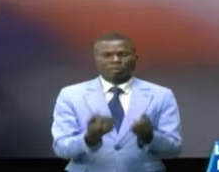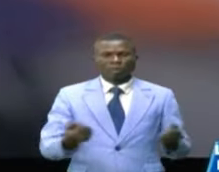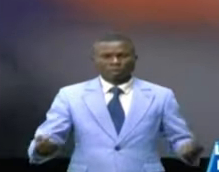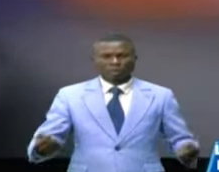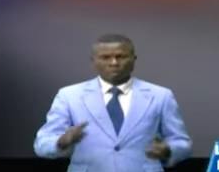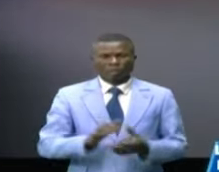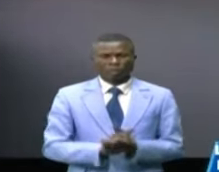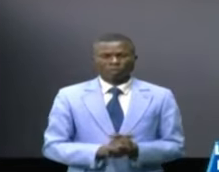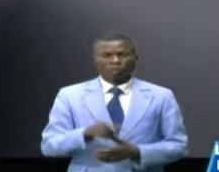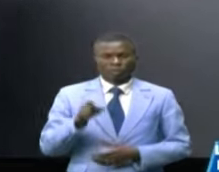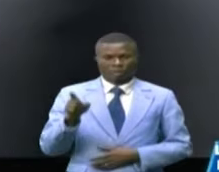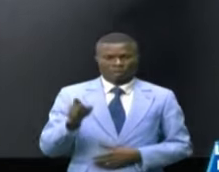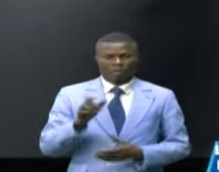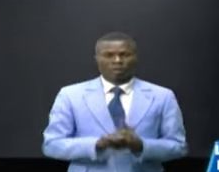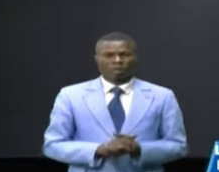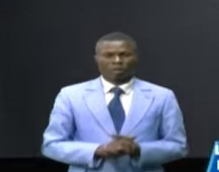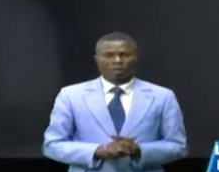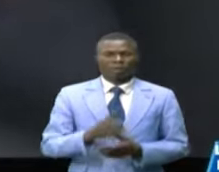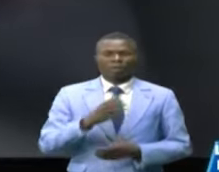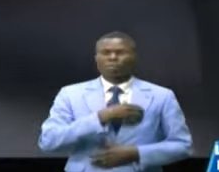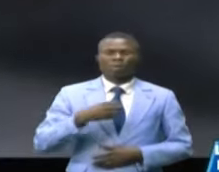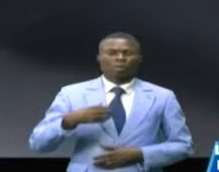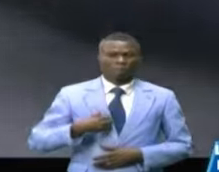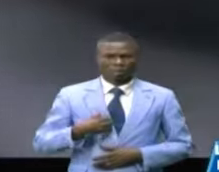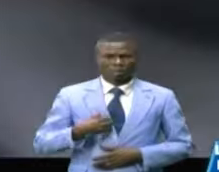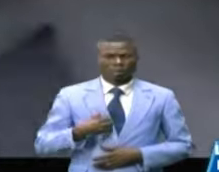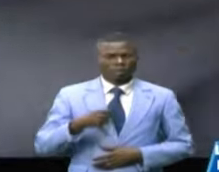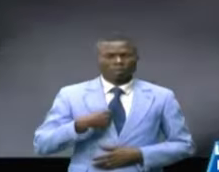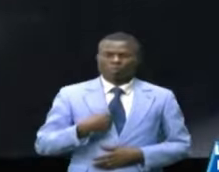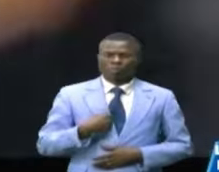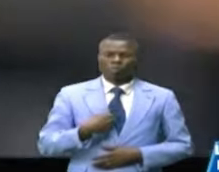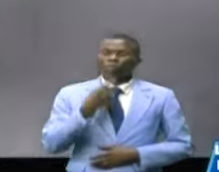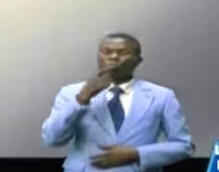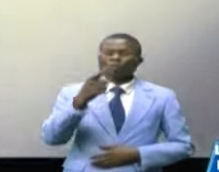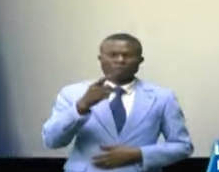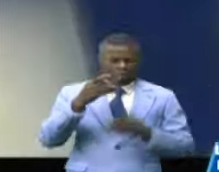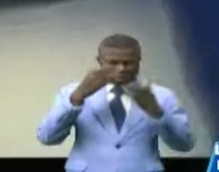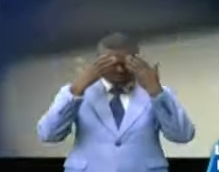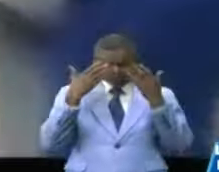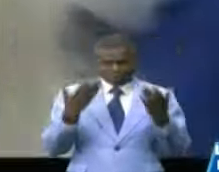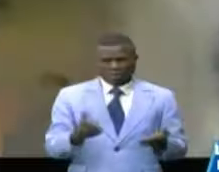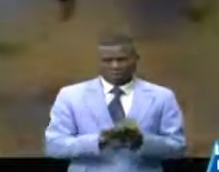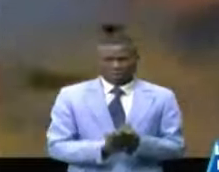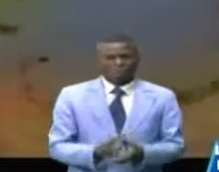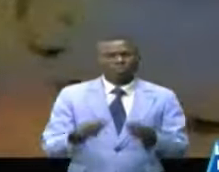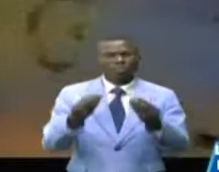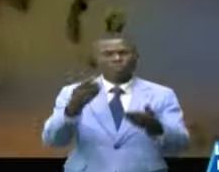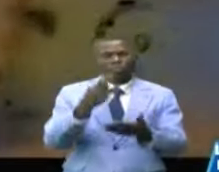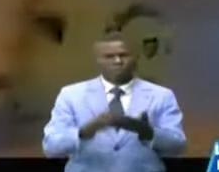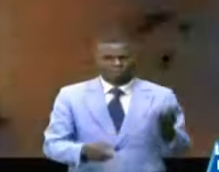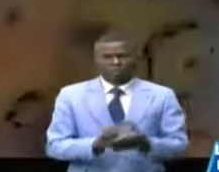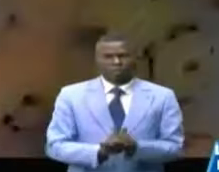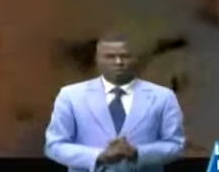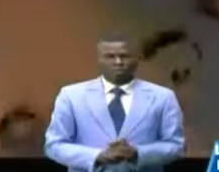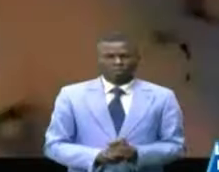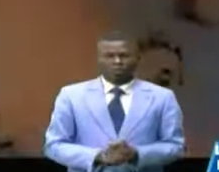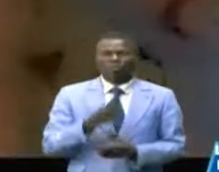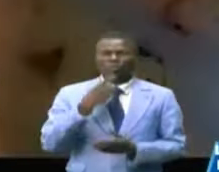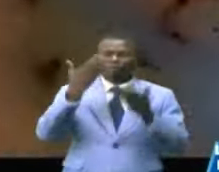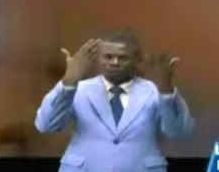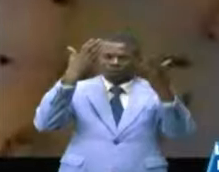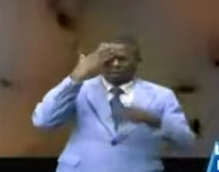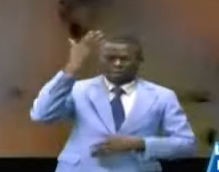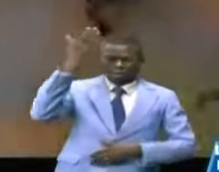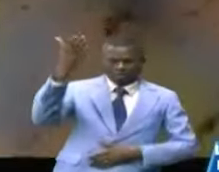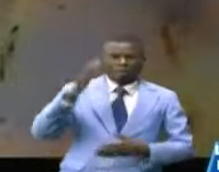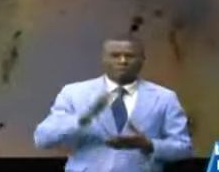Gloria. Maman, moi je ne sais pas si moi je peux te donner. Il n'y a que ce Dieu ici